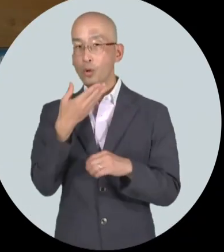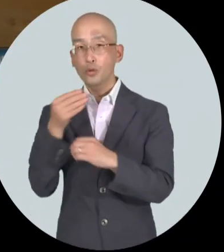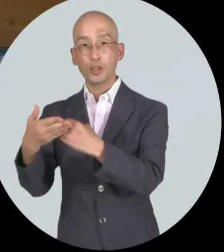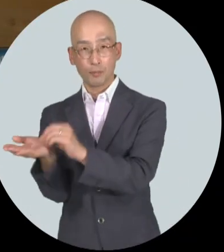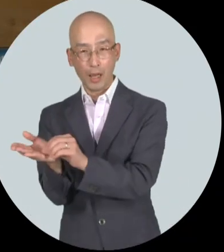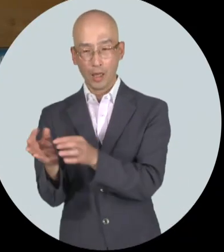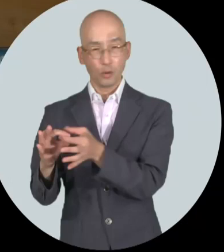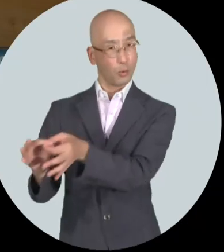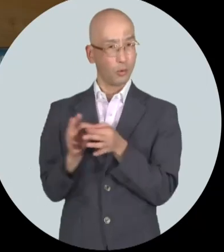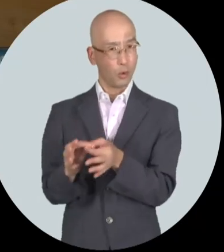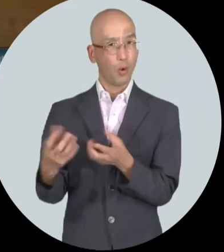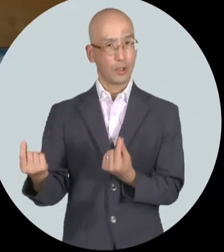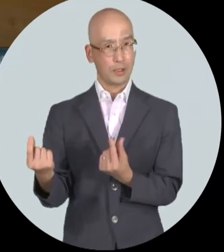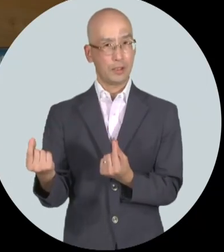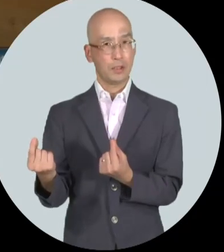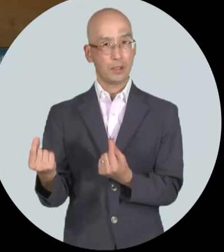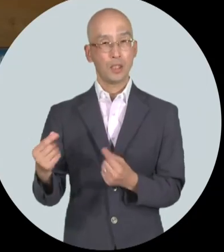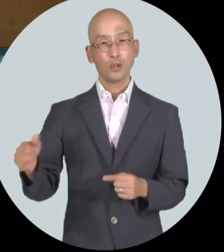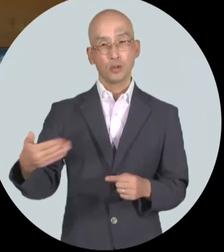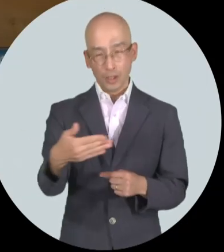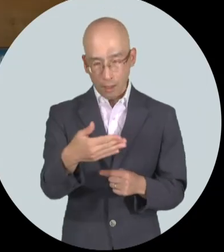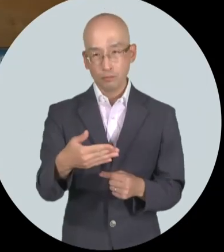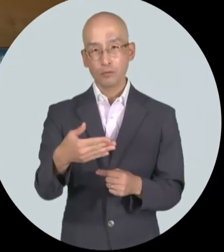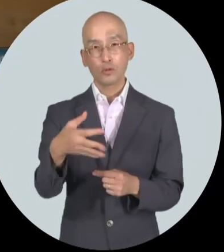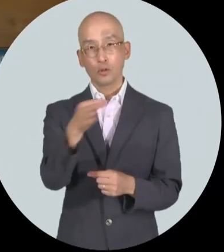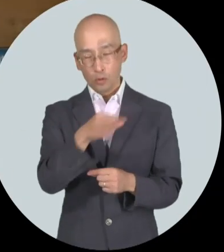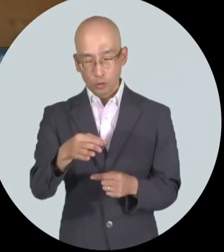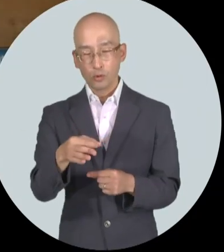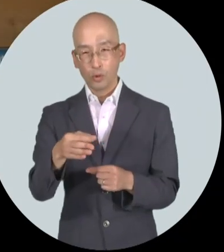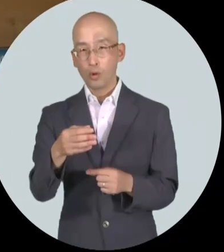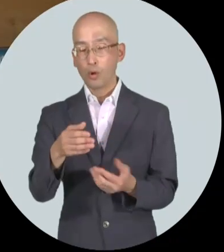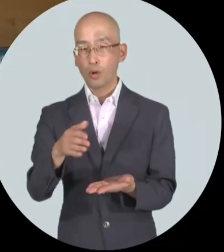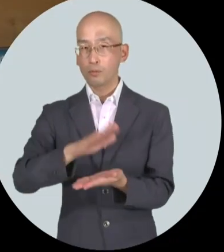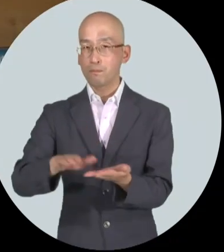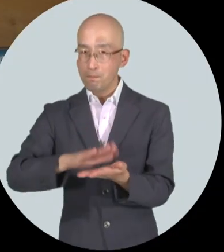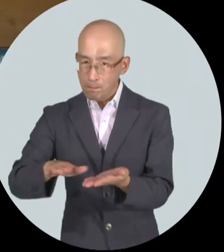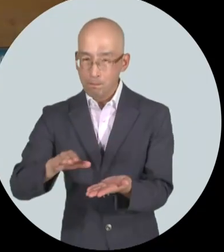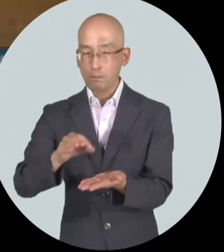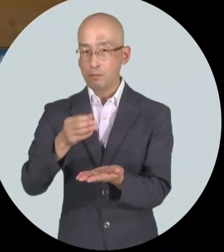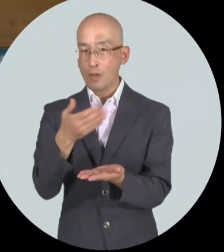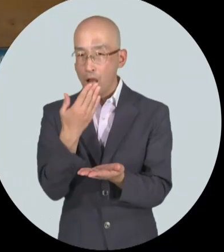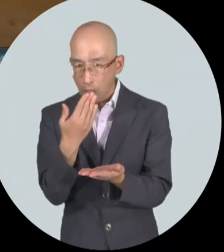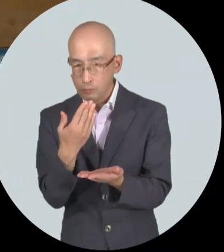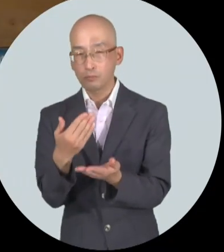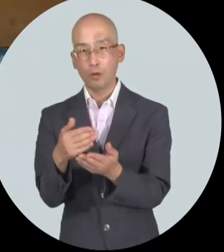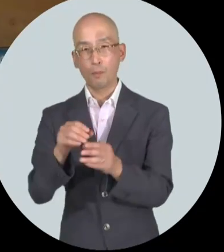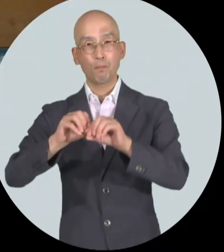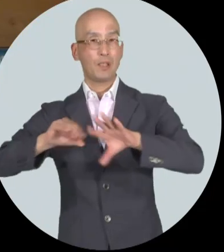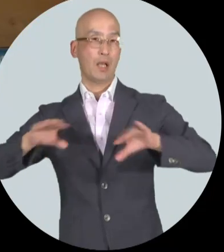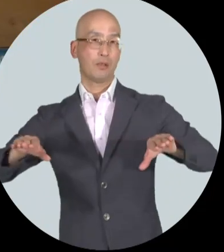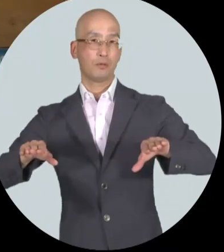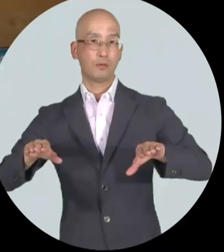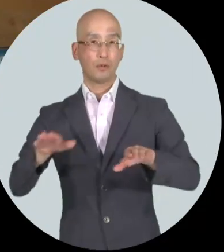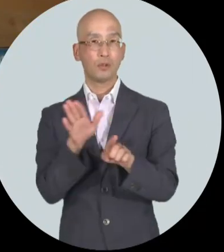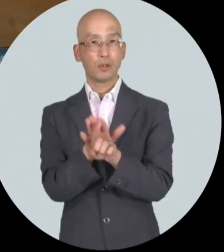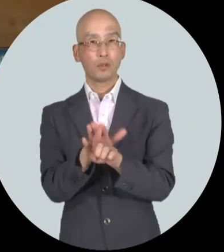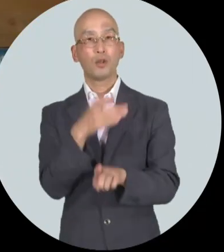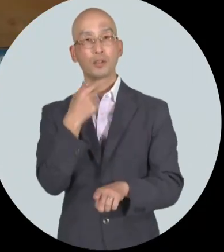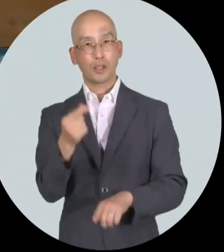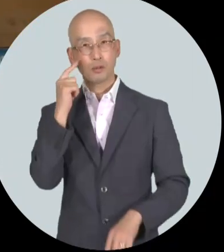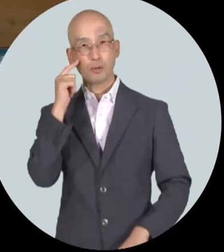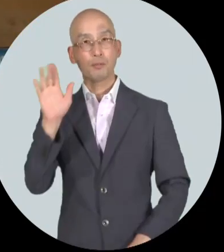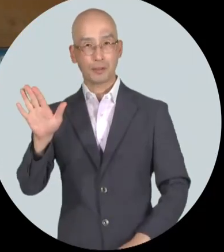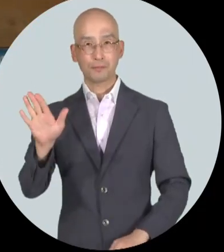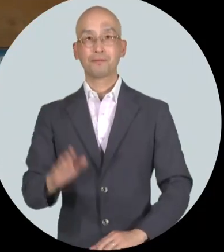ございますけれども、水産物の消費拡大に向けた PR ということで、実施をしていきたいというふうに思